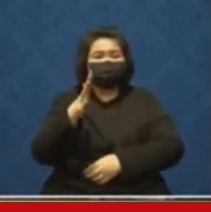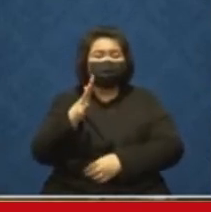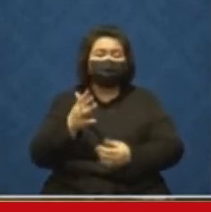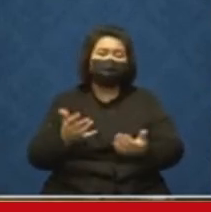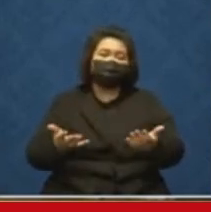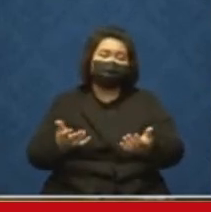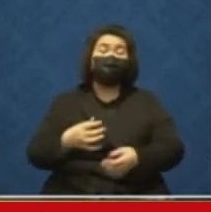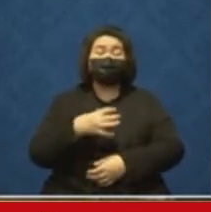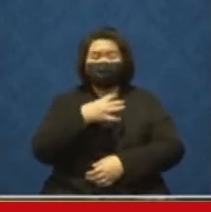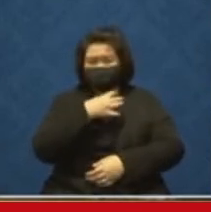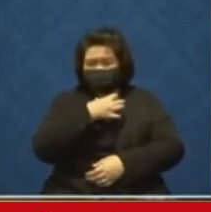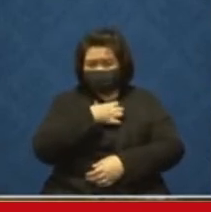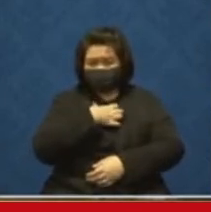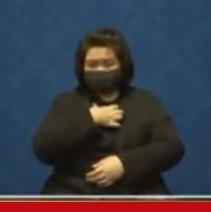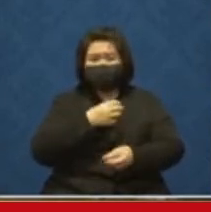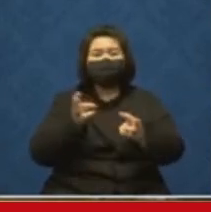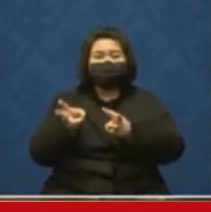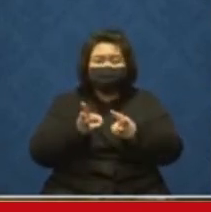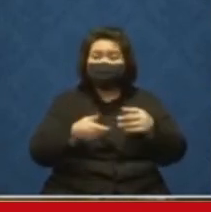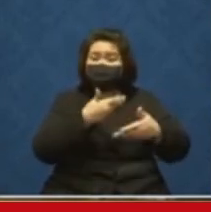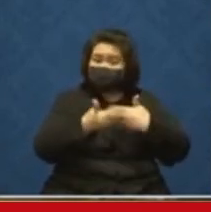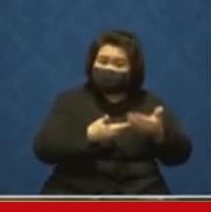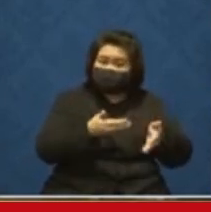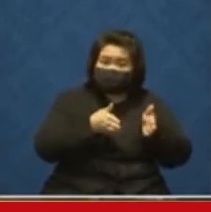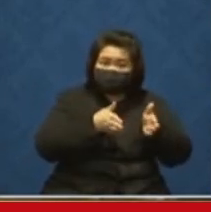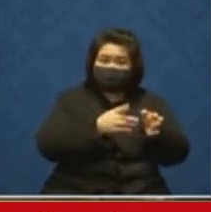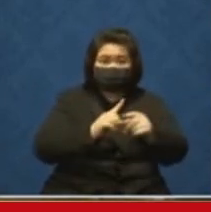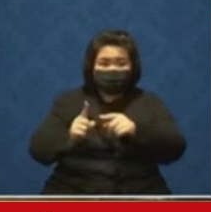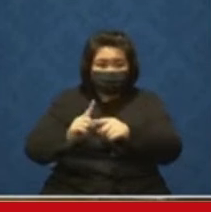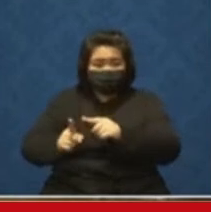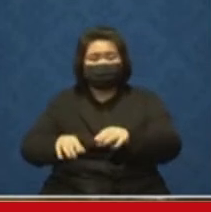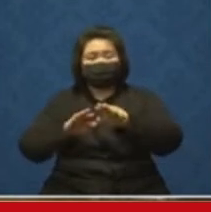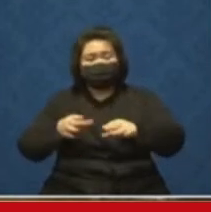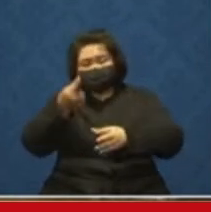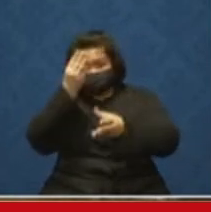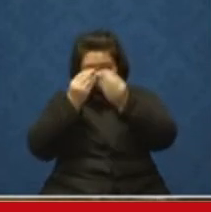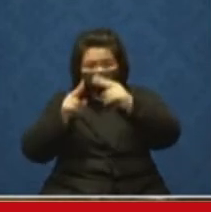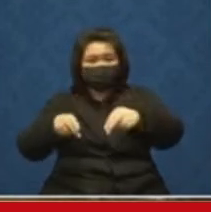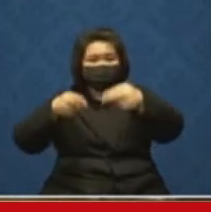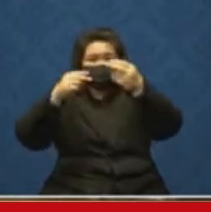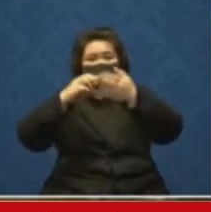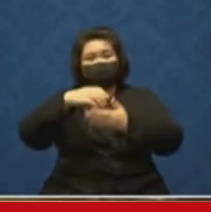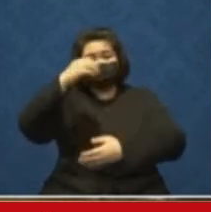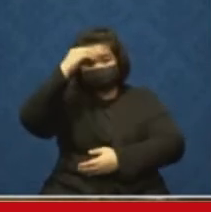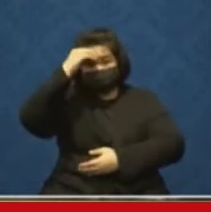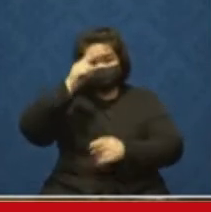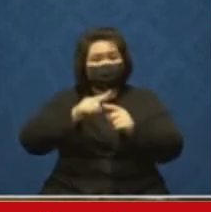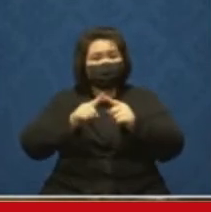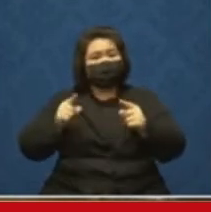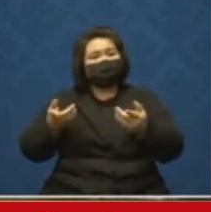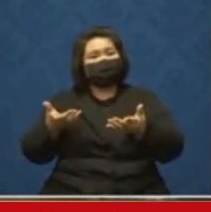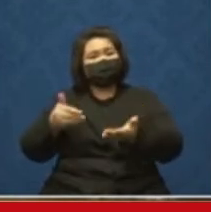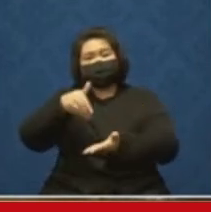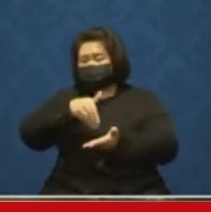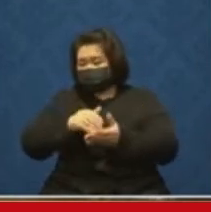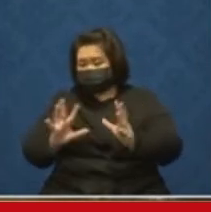ต้องการช่องทางในการตดต่อค้าขายเด็ต้องการช่ทางในการรบการเหนรู้แต่ท่านข